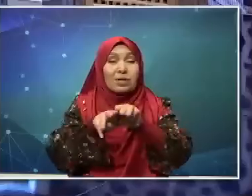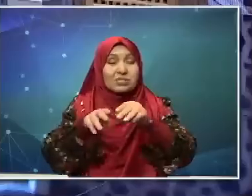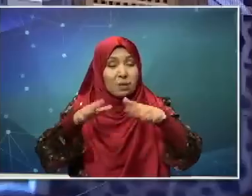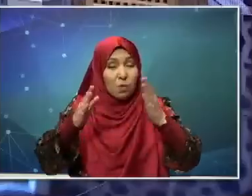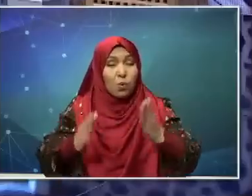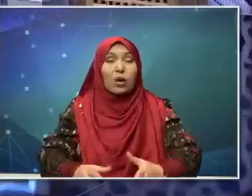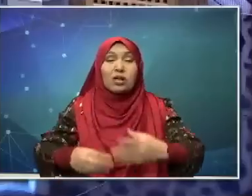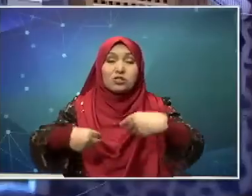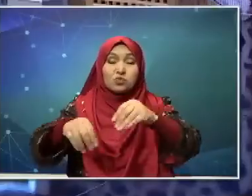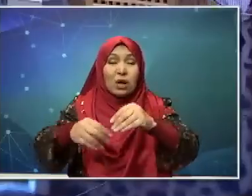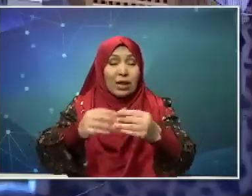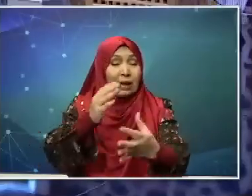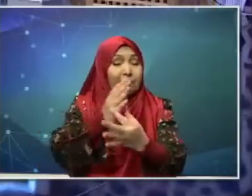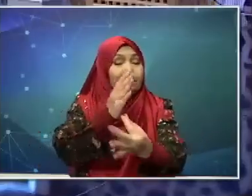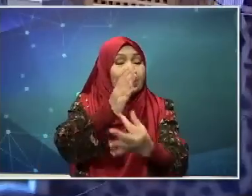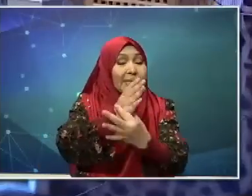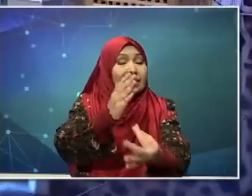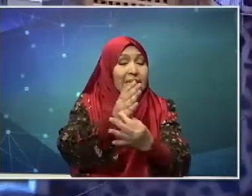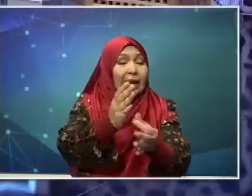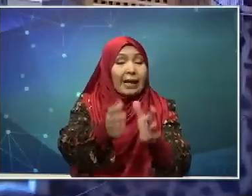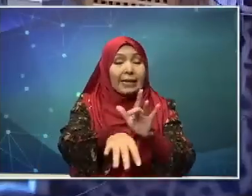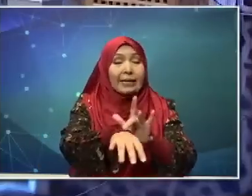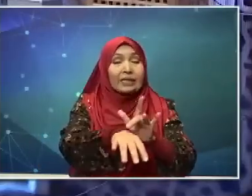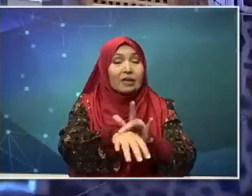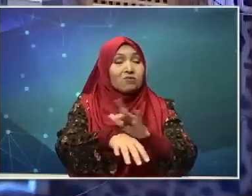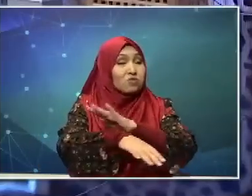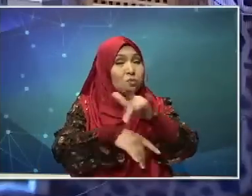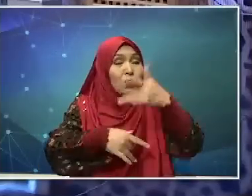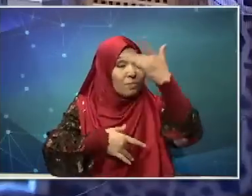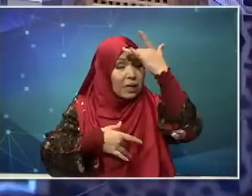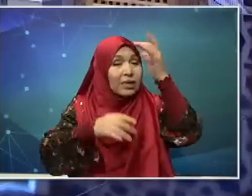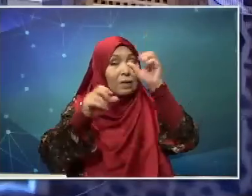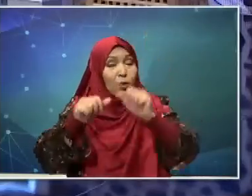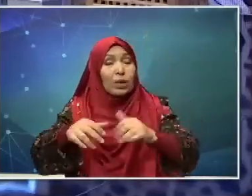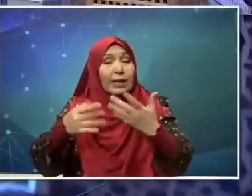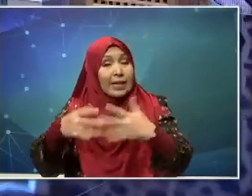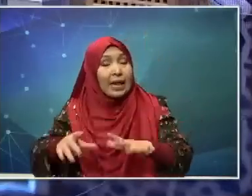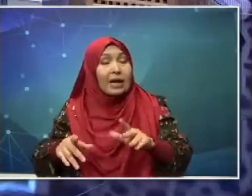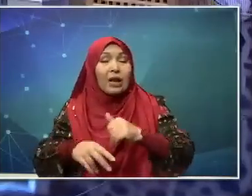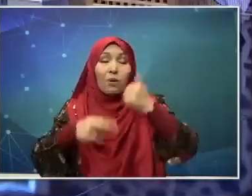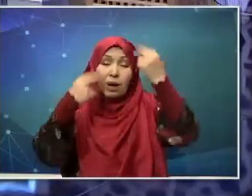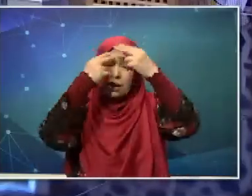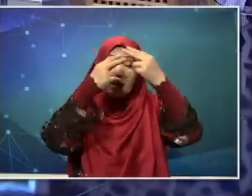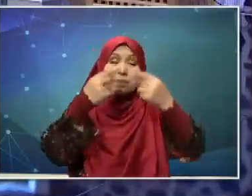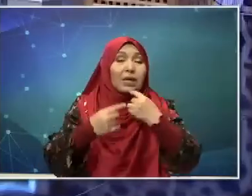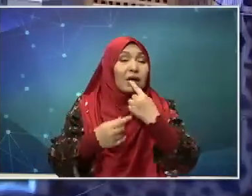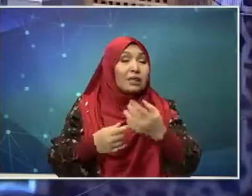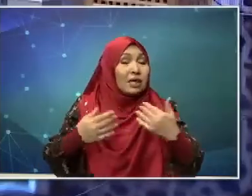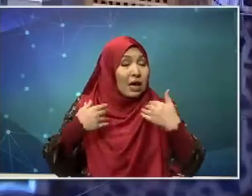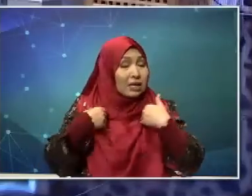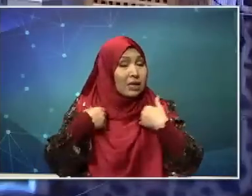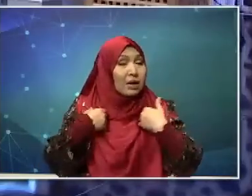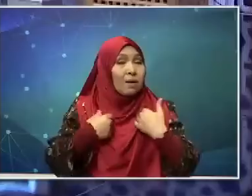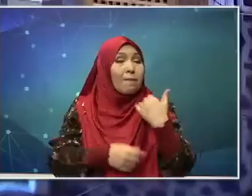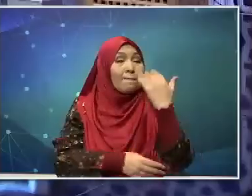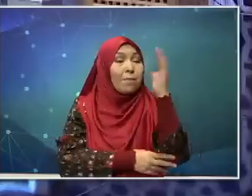minyak angin telah kesal semua penyakit ada pukul